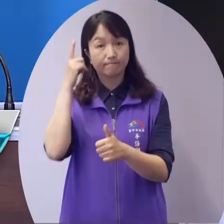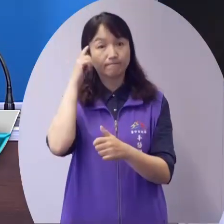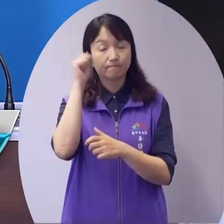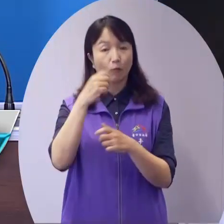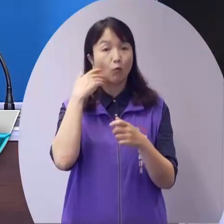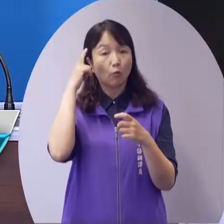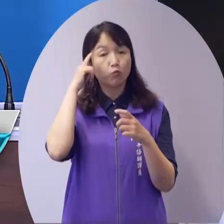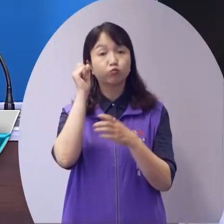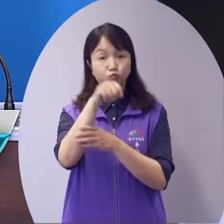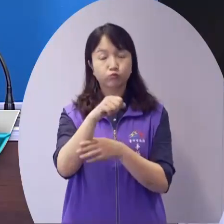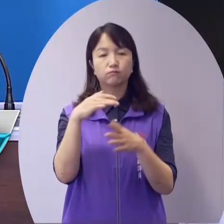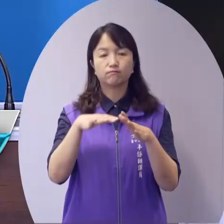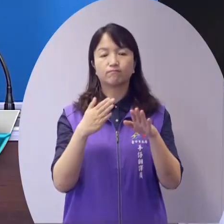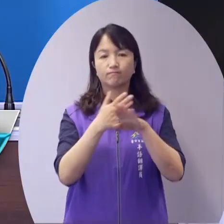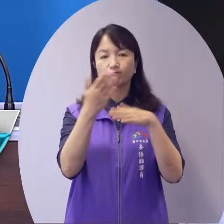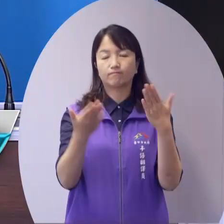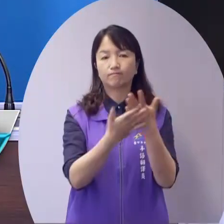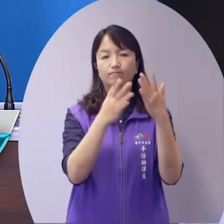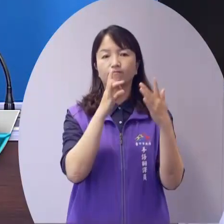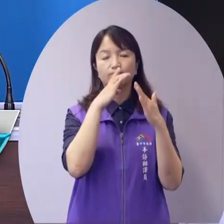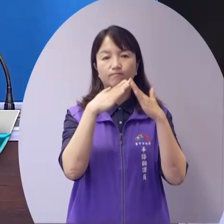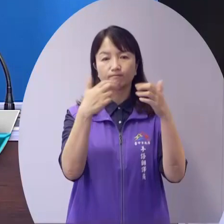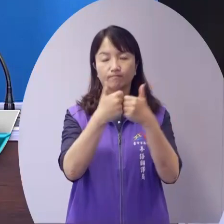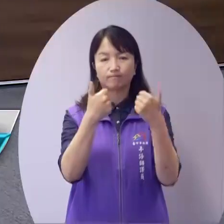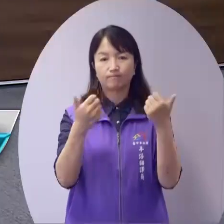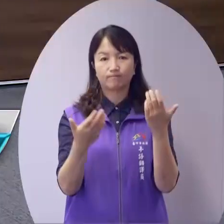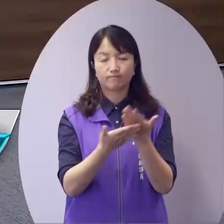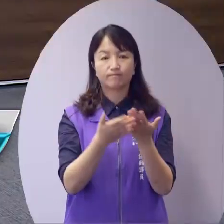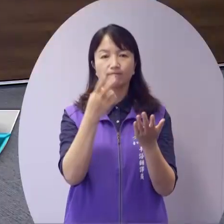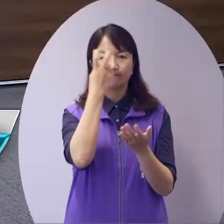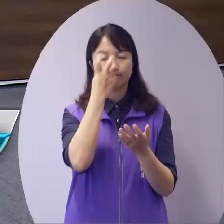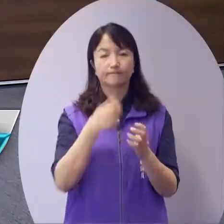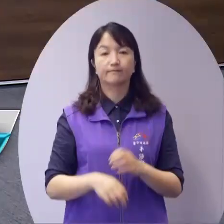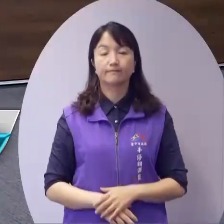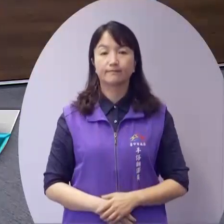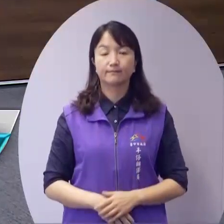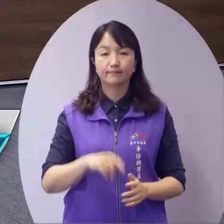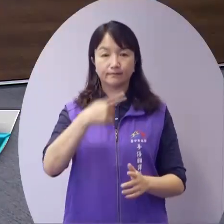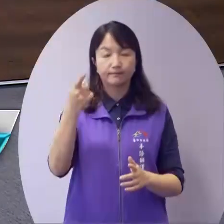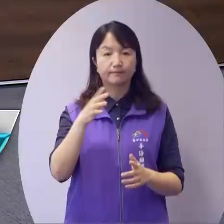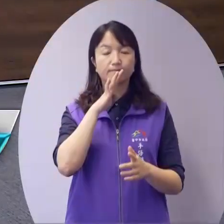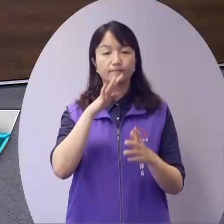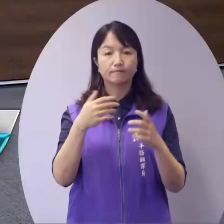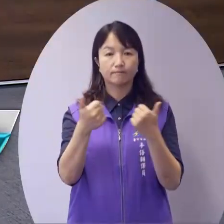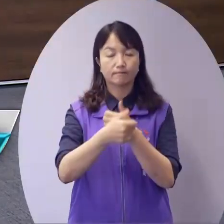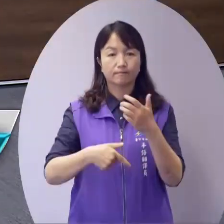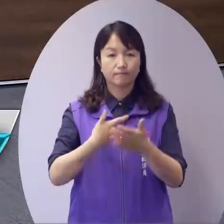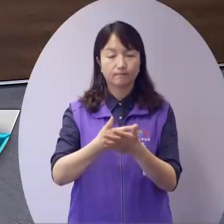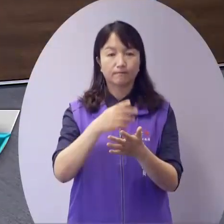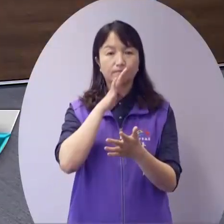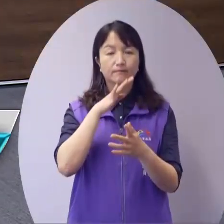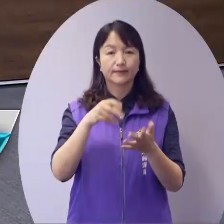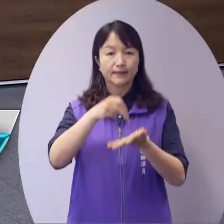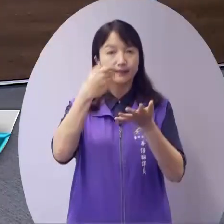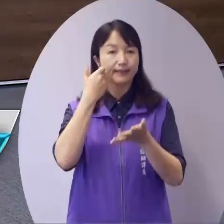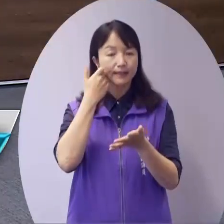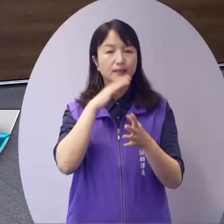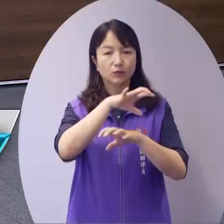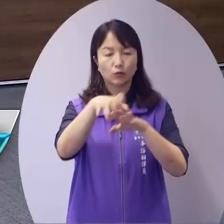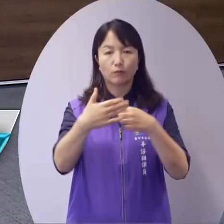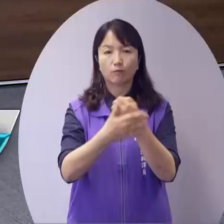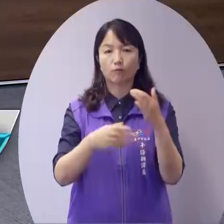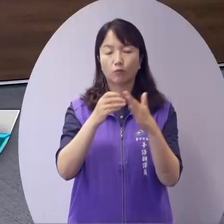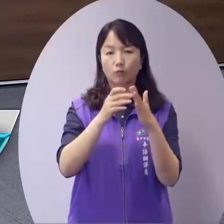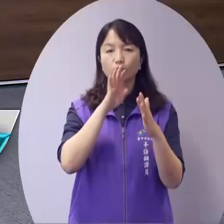如果没有意见的话，本案通过送请台中市议会审议，谢谢。 案号电环01，提案机关环保